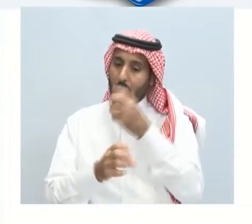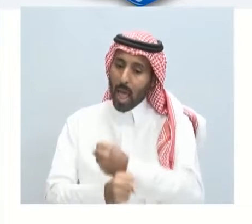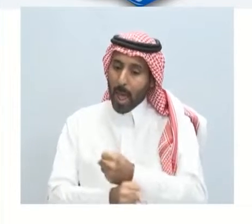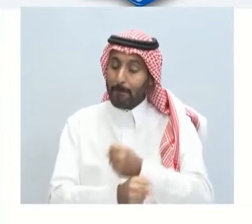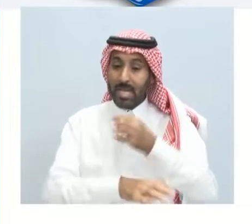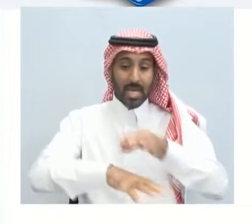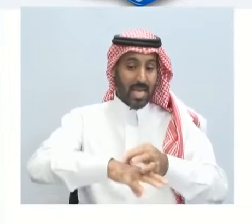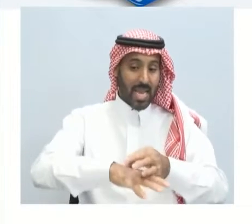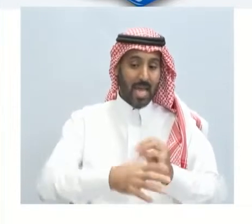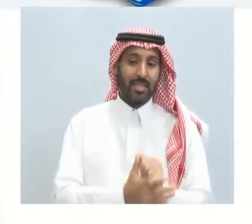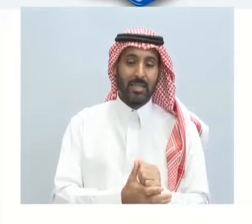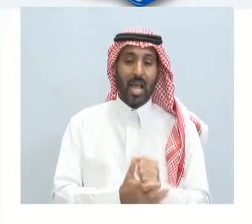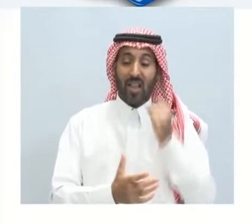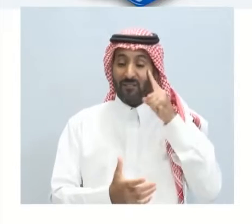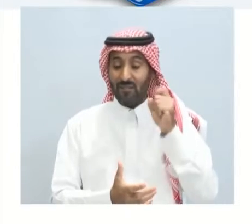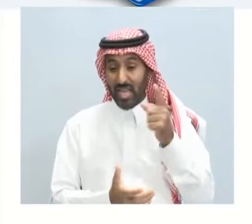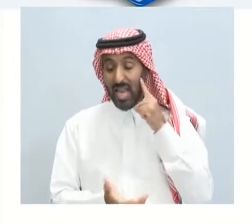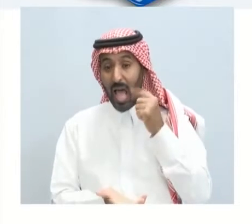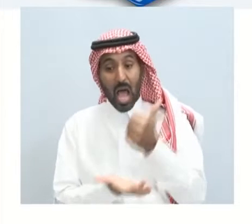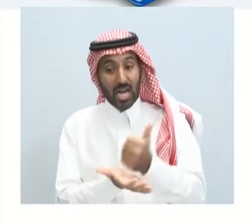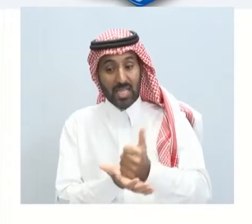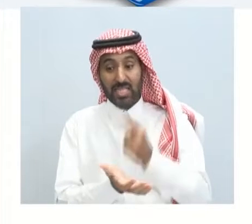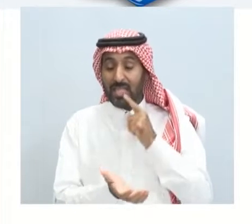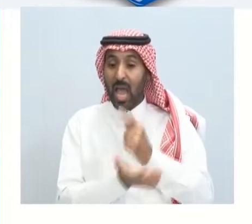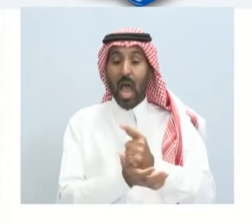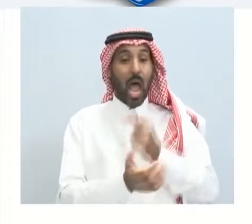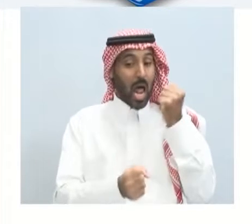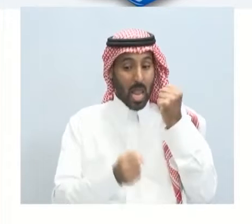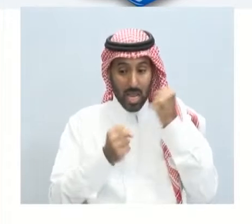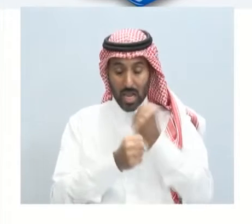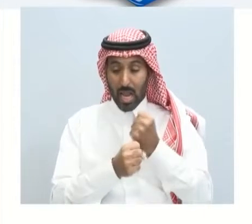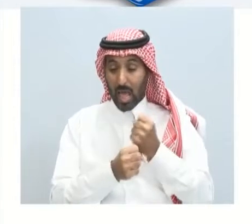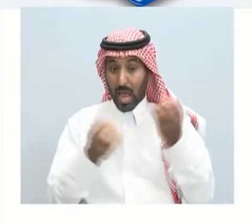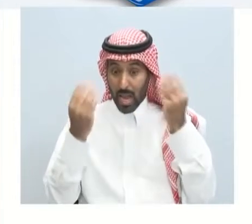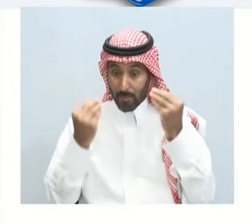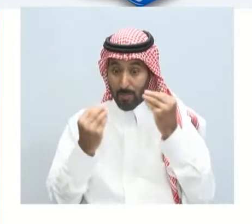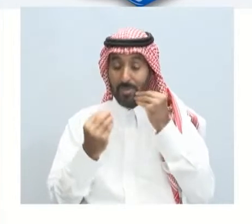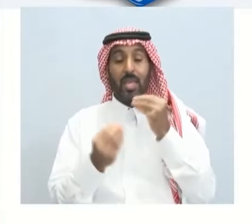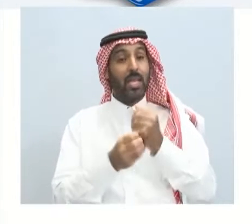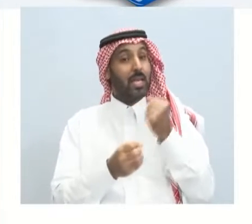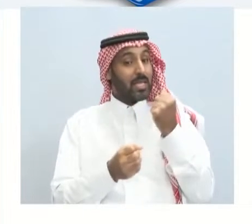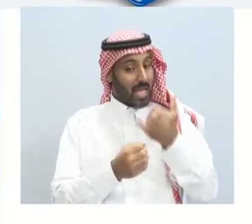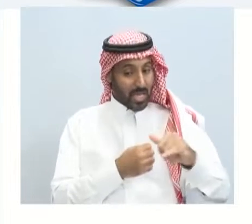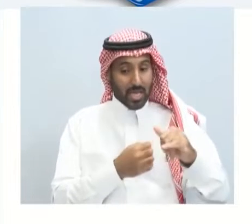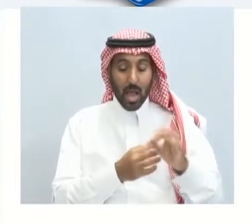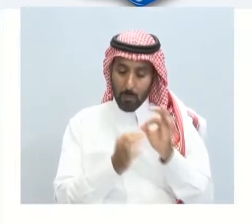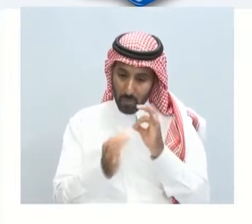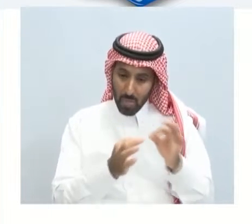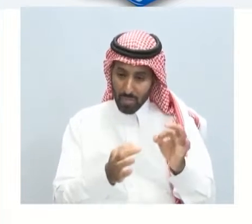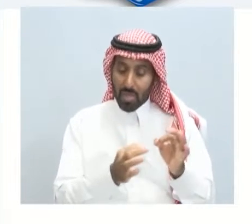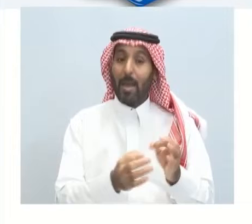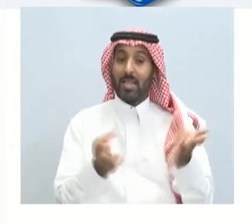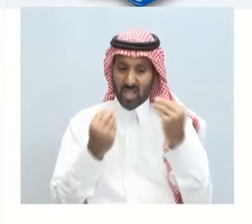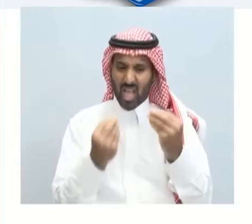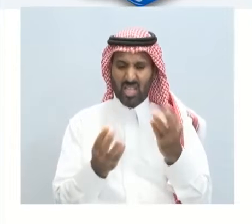الاول الفكره الرئيس العلم طريقه منظمه لدراسه الاشياء والاجابه عن